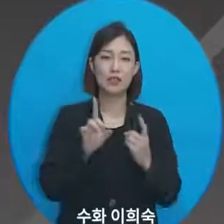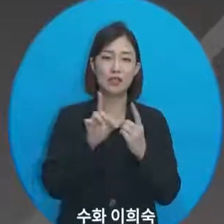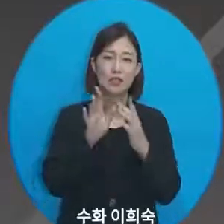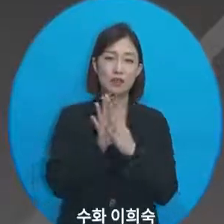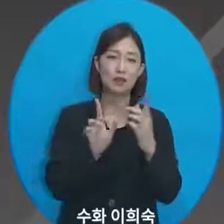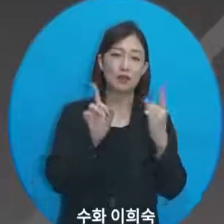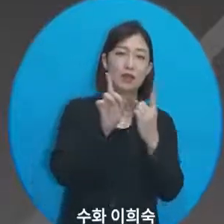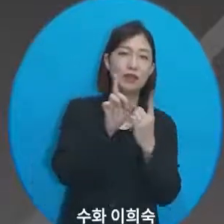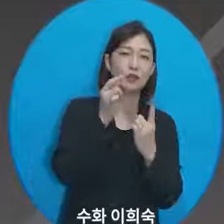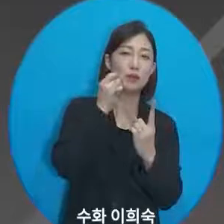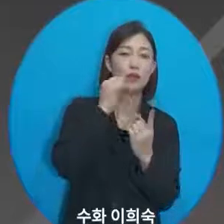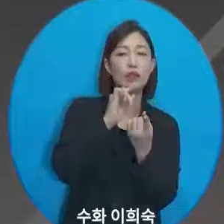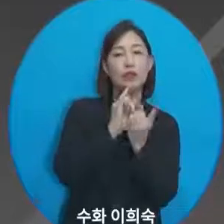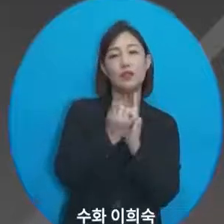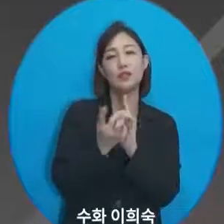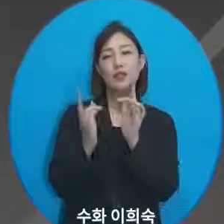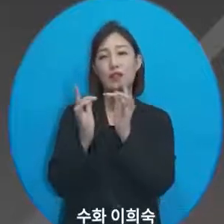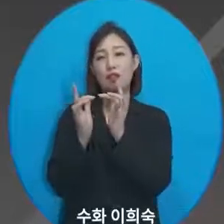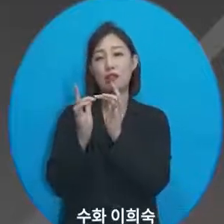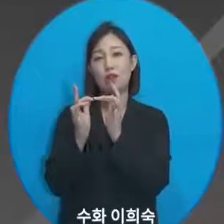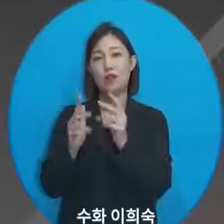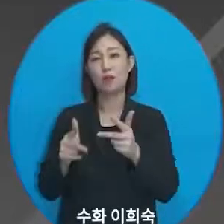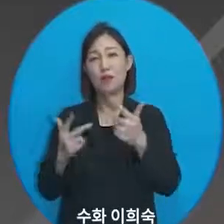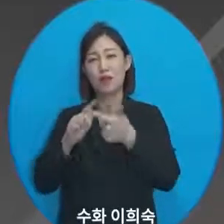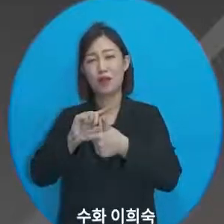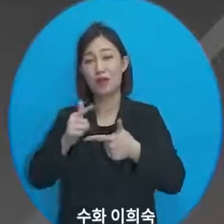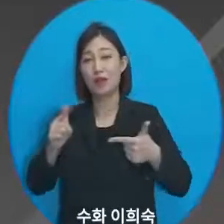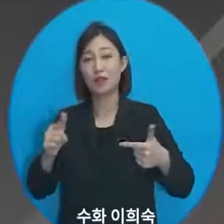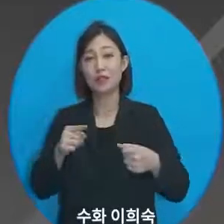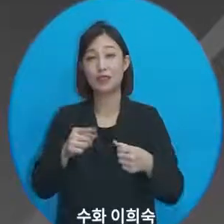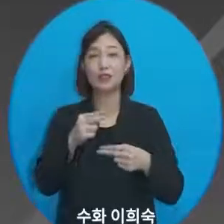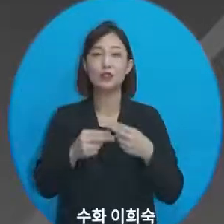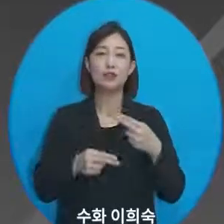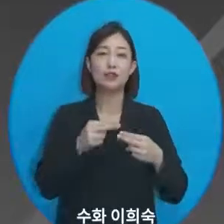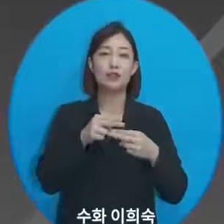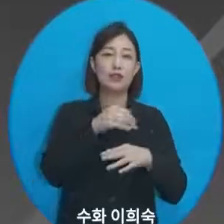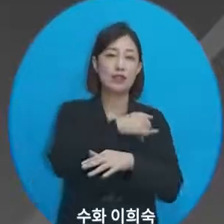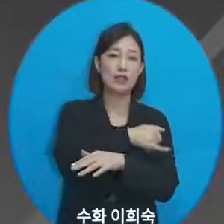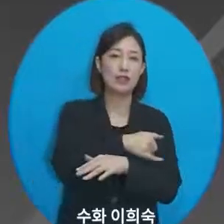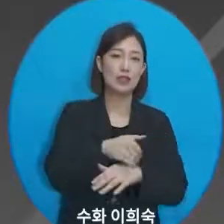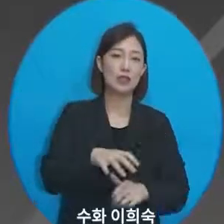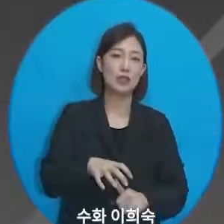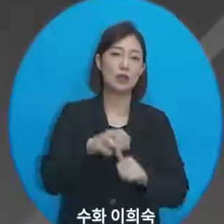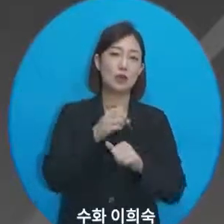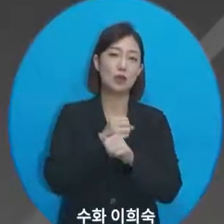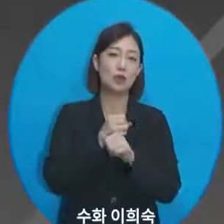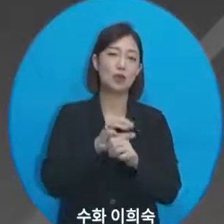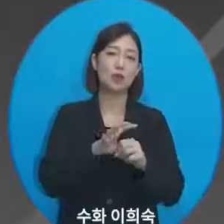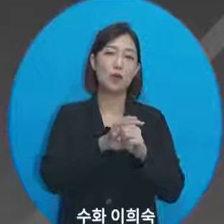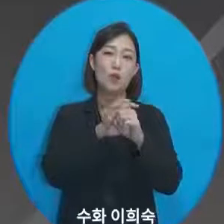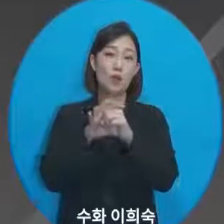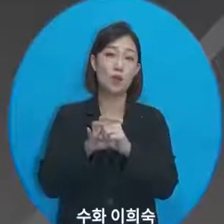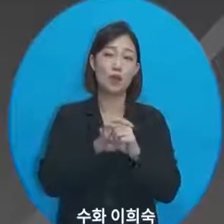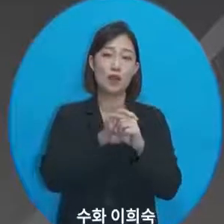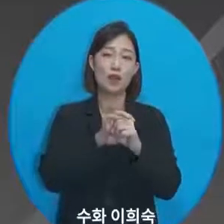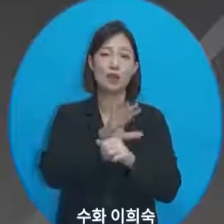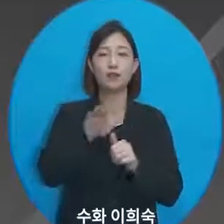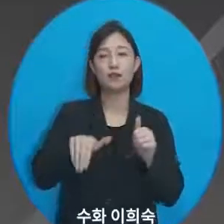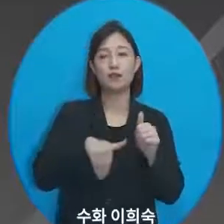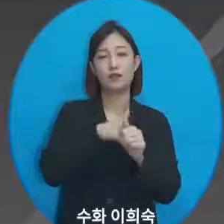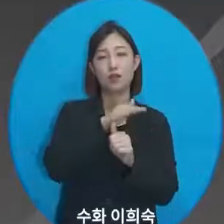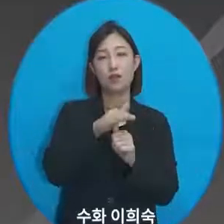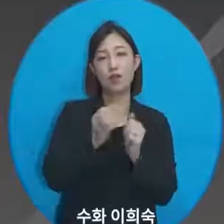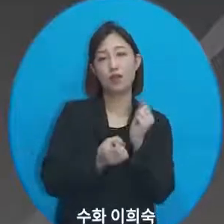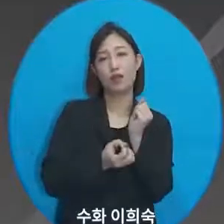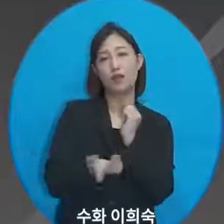질적 변화를 가져올 것이냐. 여기에 유니버셜 디자인이 코로나19로 인해서 앞으로 고민해야 될